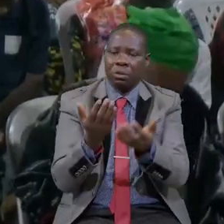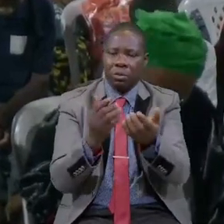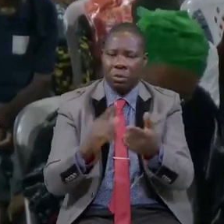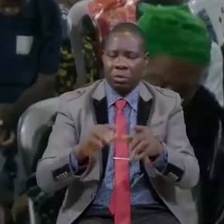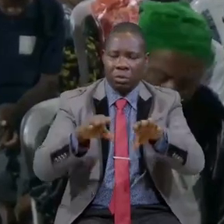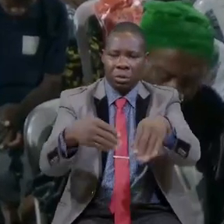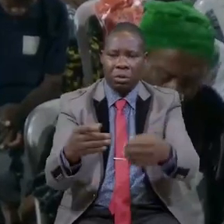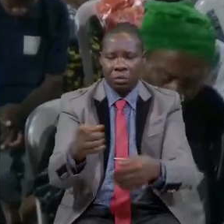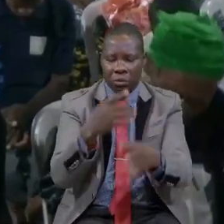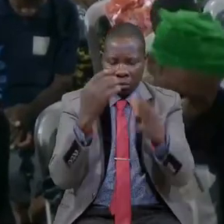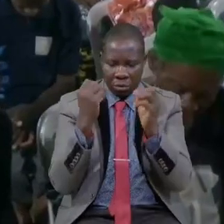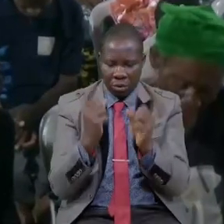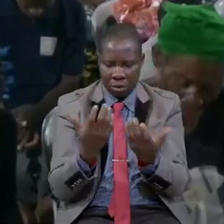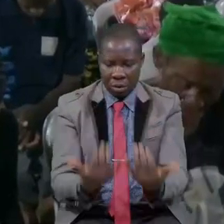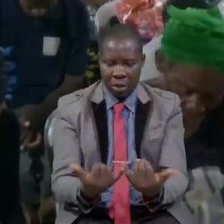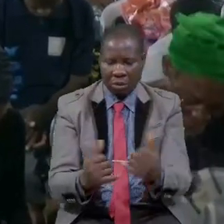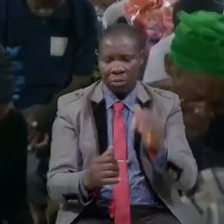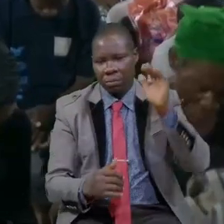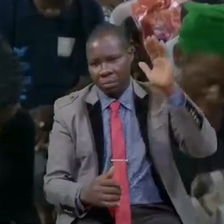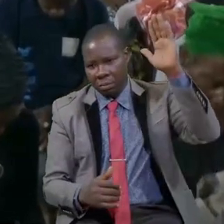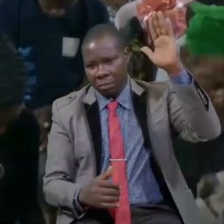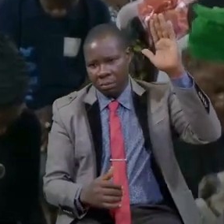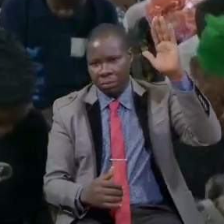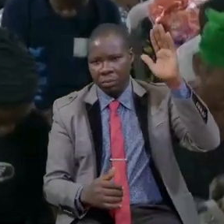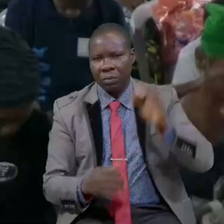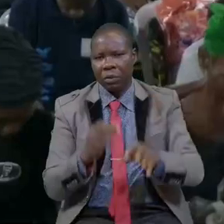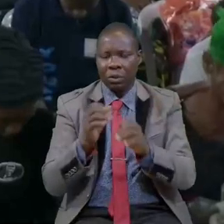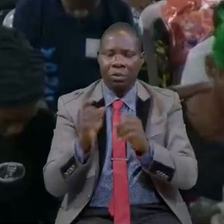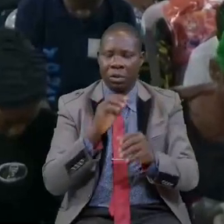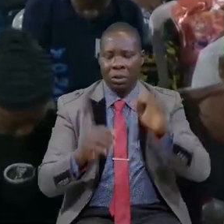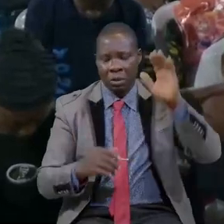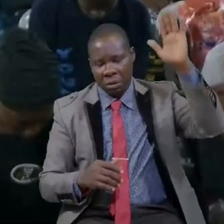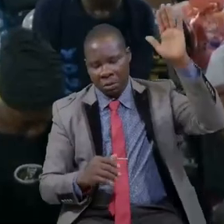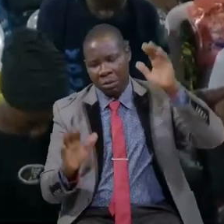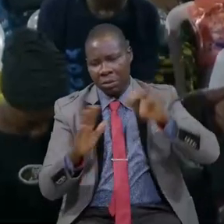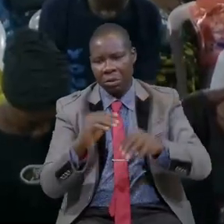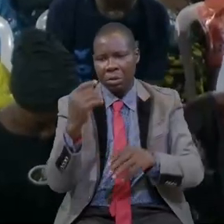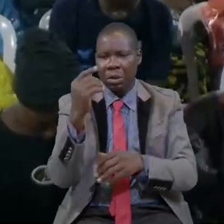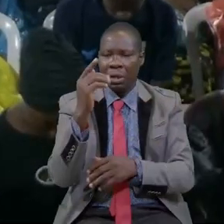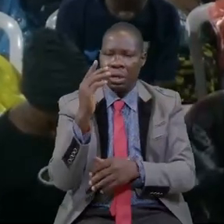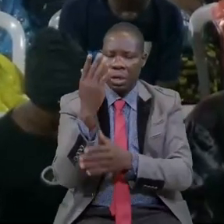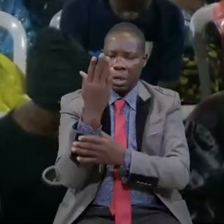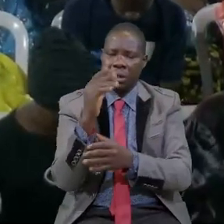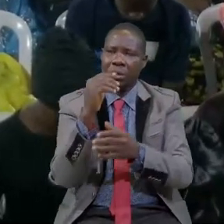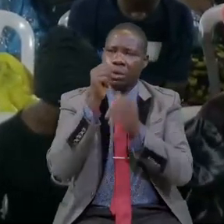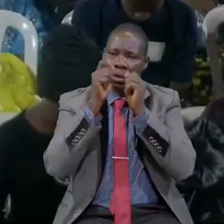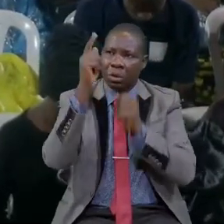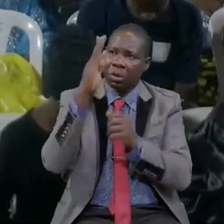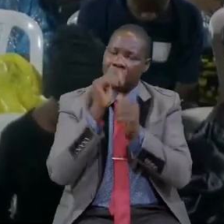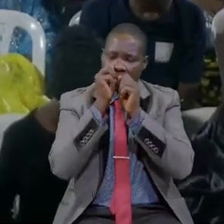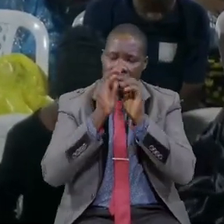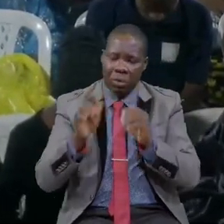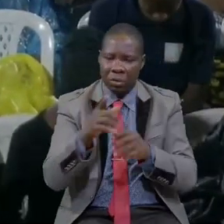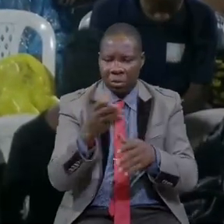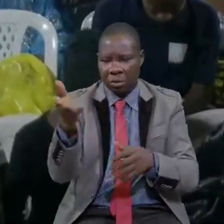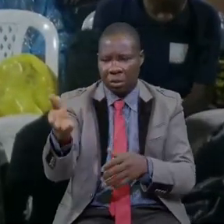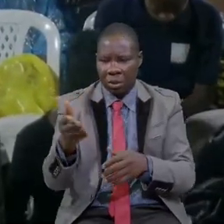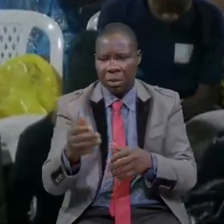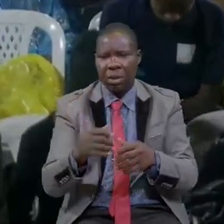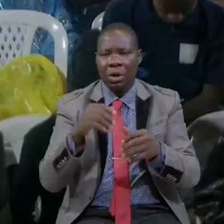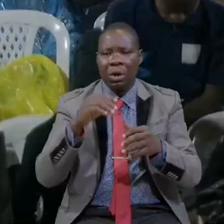veut te donner maintenant. Lève ta main. Tu te lèves ta main. Que Dieu te bénisse là-bas. En ligne